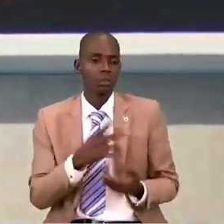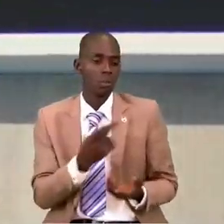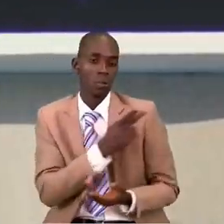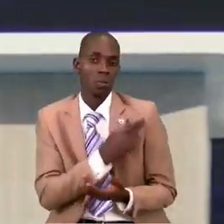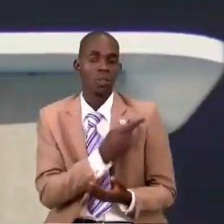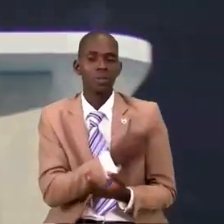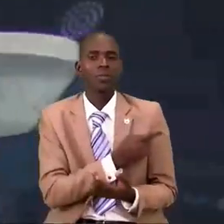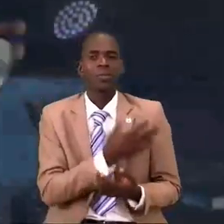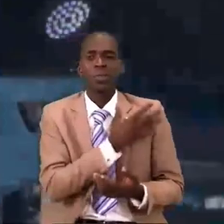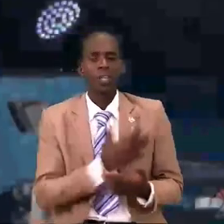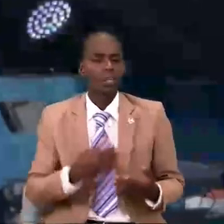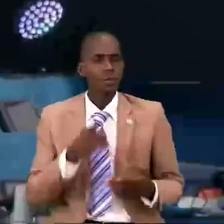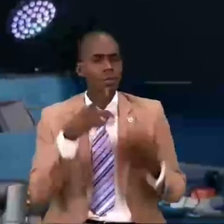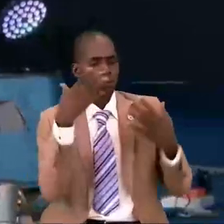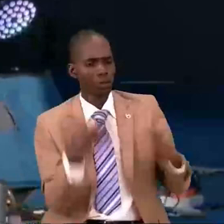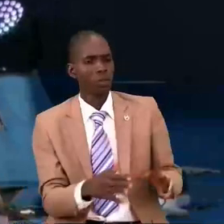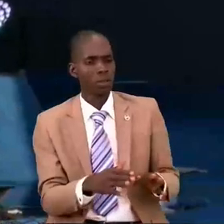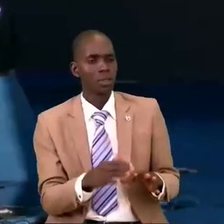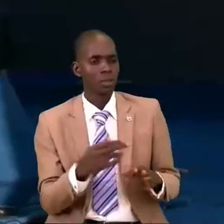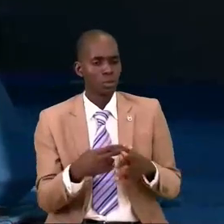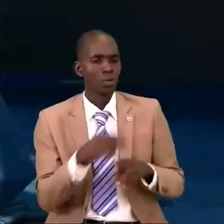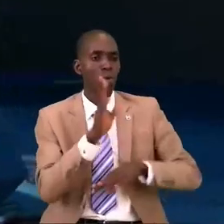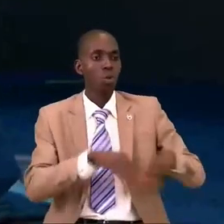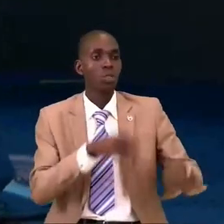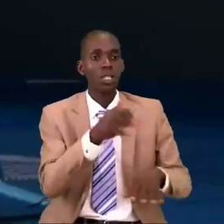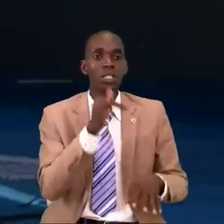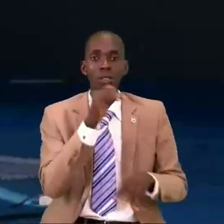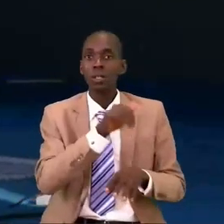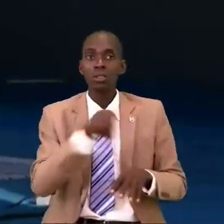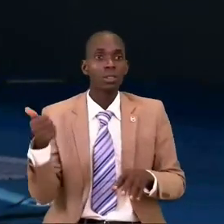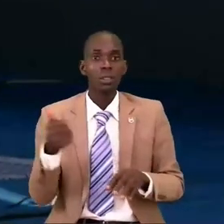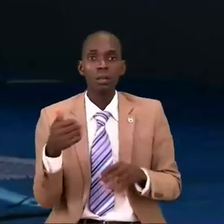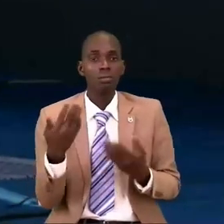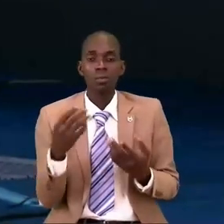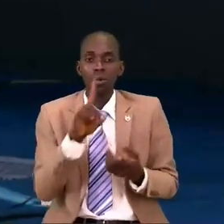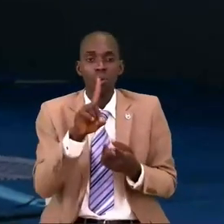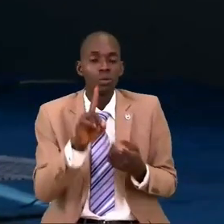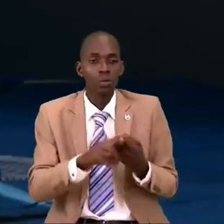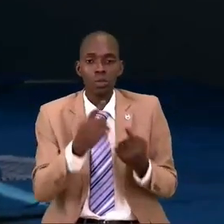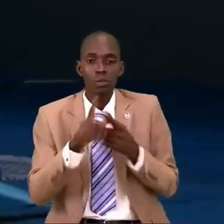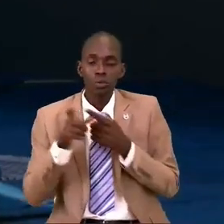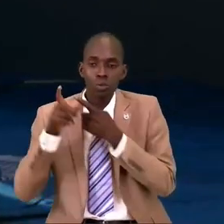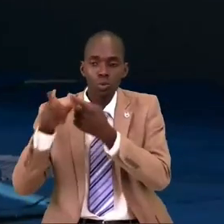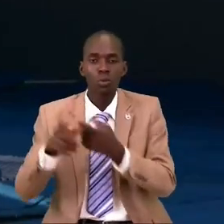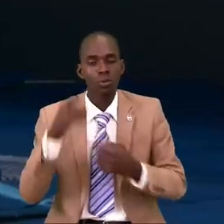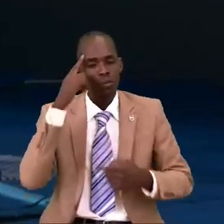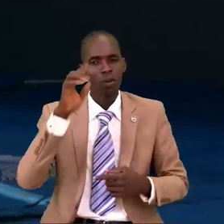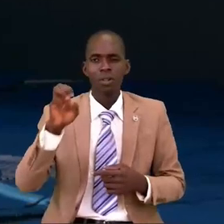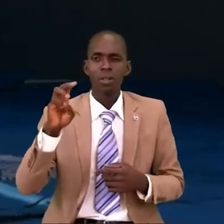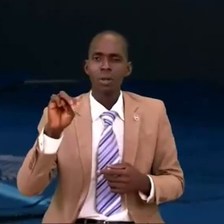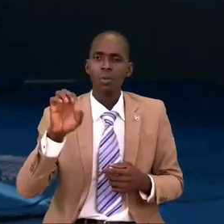y a la dureté. Pensez à ceux qui sont dans l'ingénierie, qui fabriquent ceci, qui fabriquent